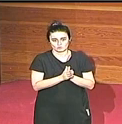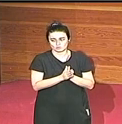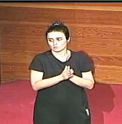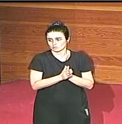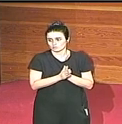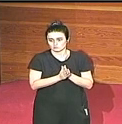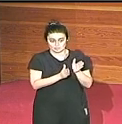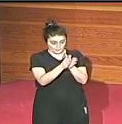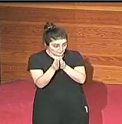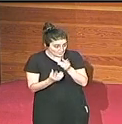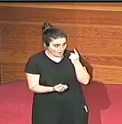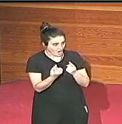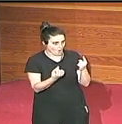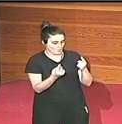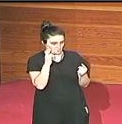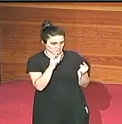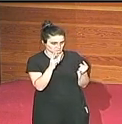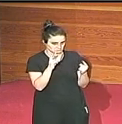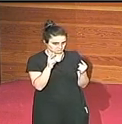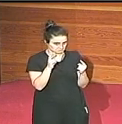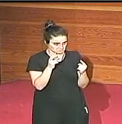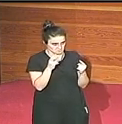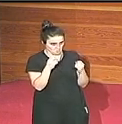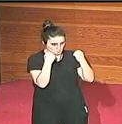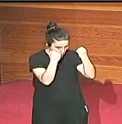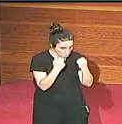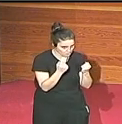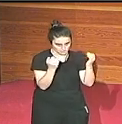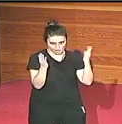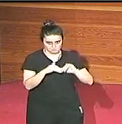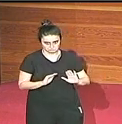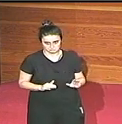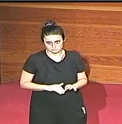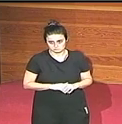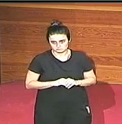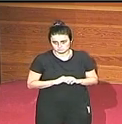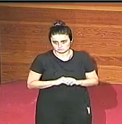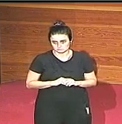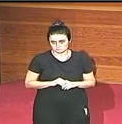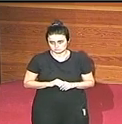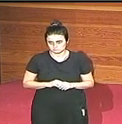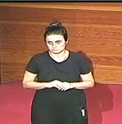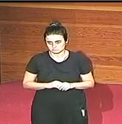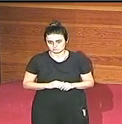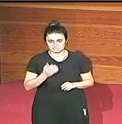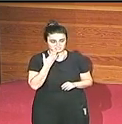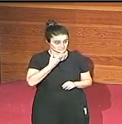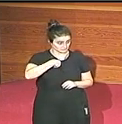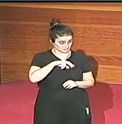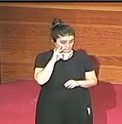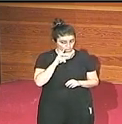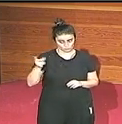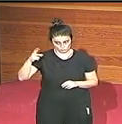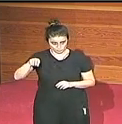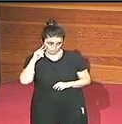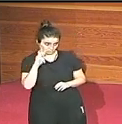zait, sakontasun maila ikustea, ez? Bai, hori da. Bai, jakina baietz, eta